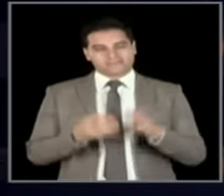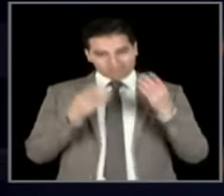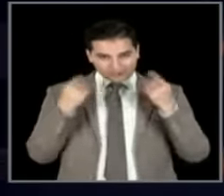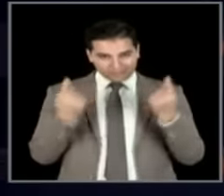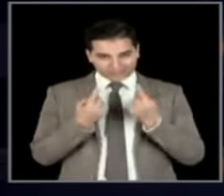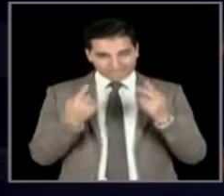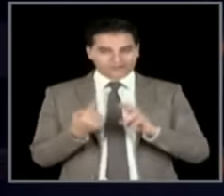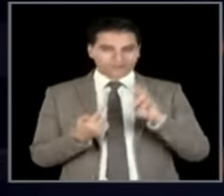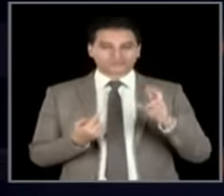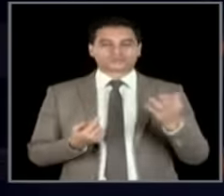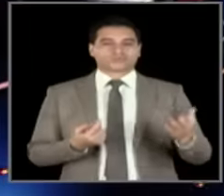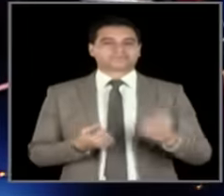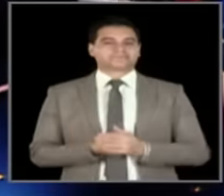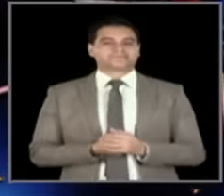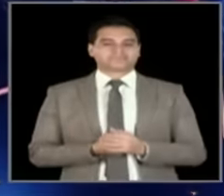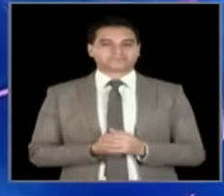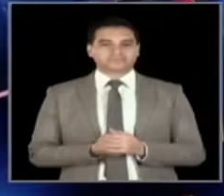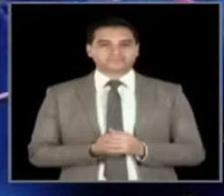معلومات عامة، والسؤال هو